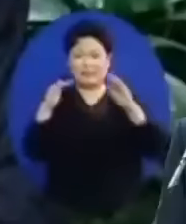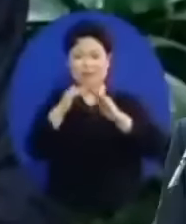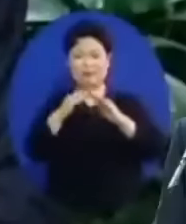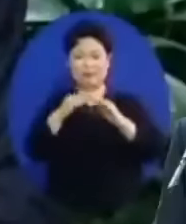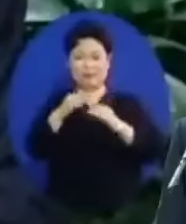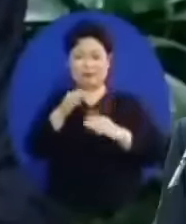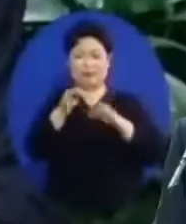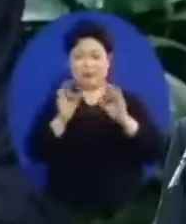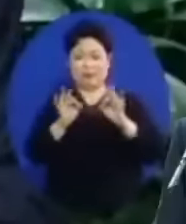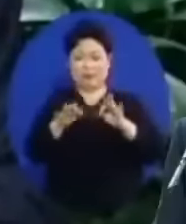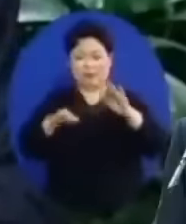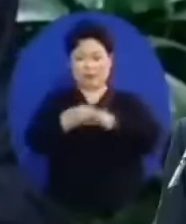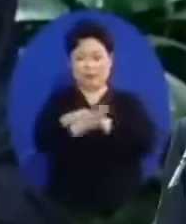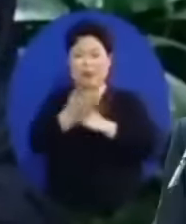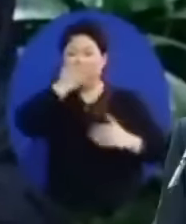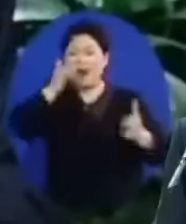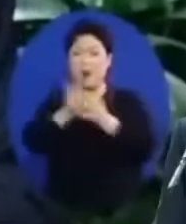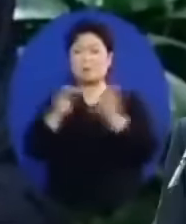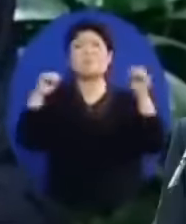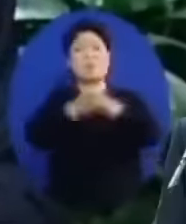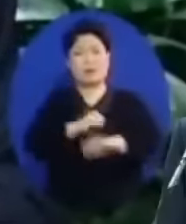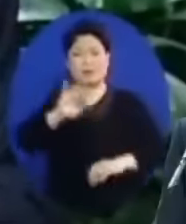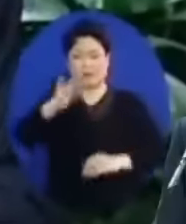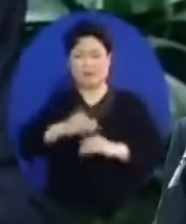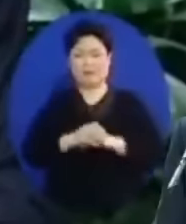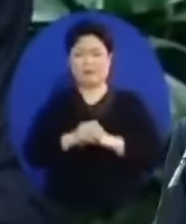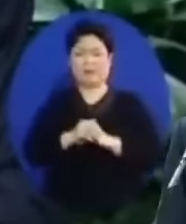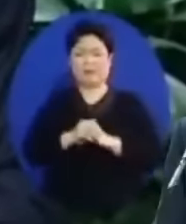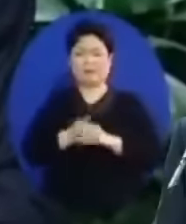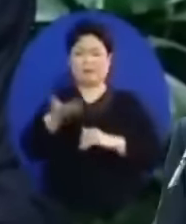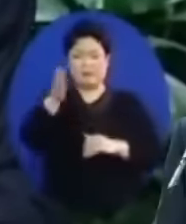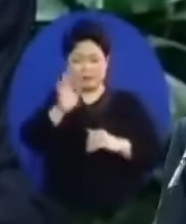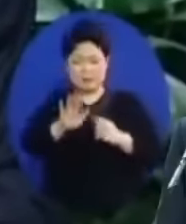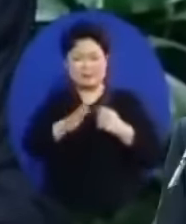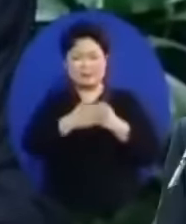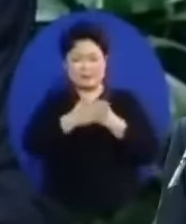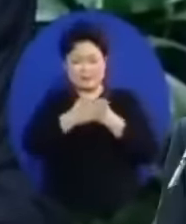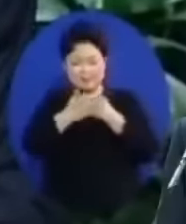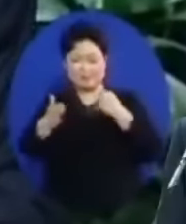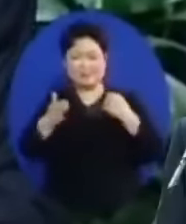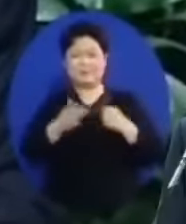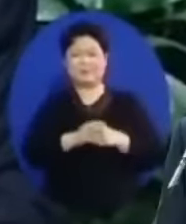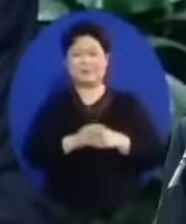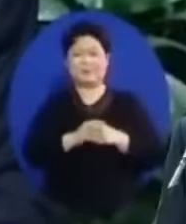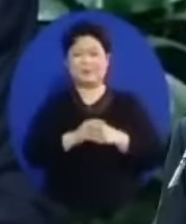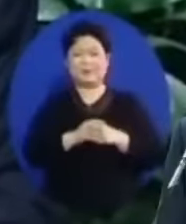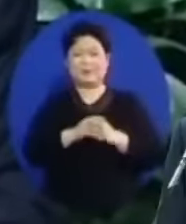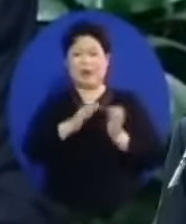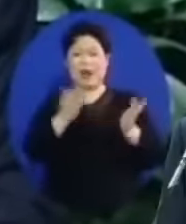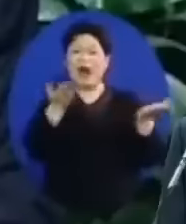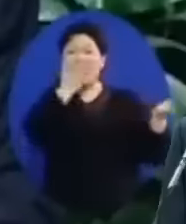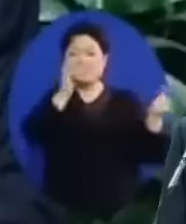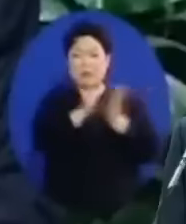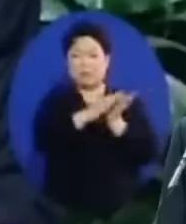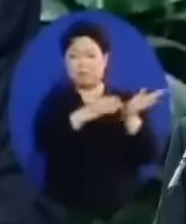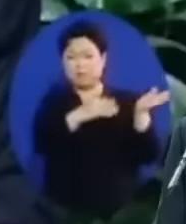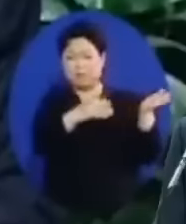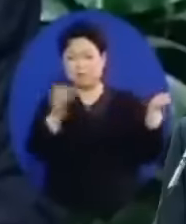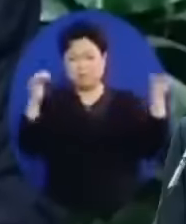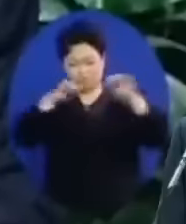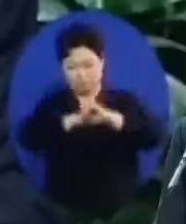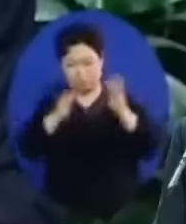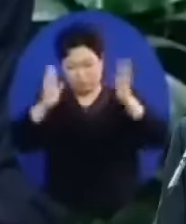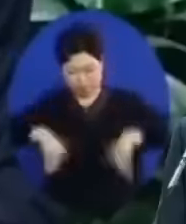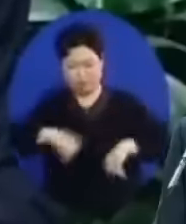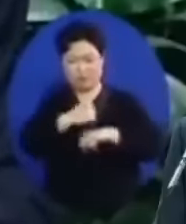다른 투자회사들이 함께 몰락을 한 것입니다. 그래서 도미노식으로 온 은행이